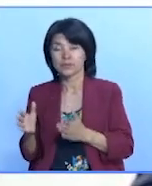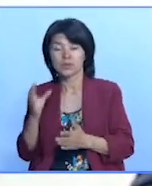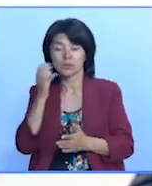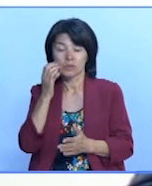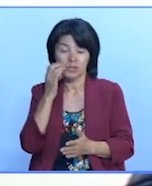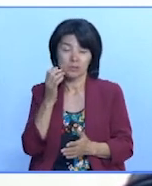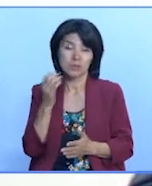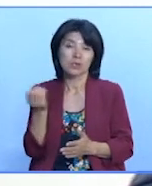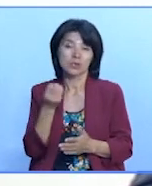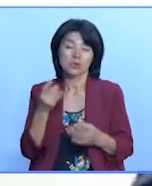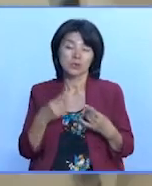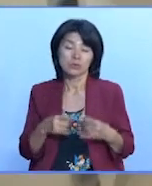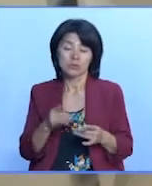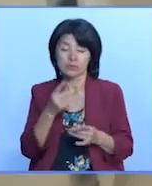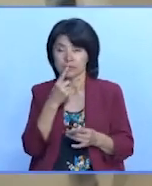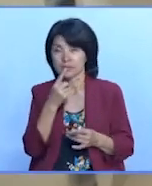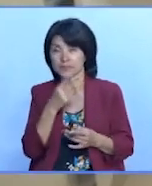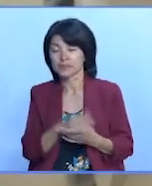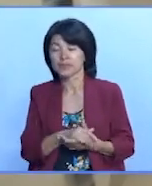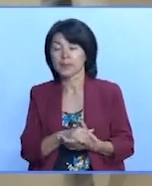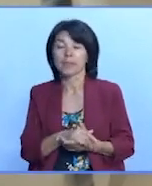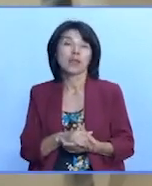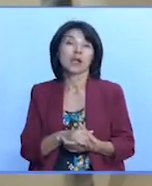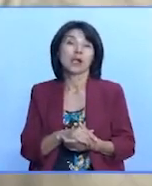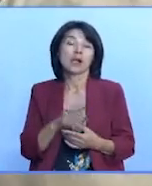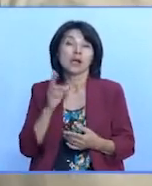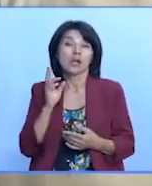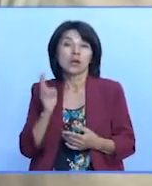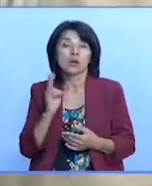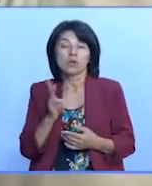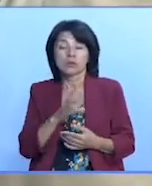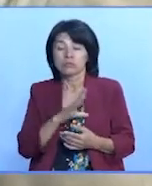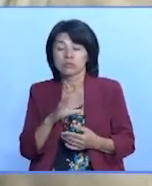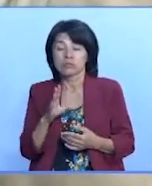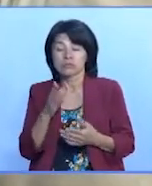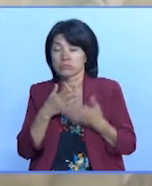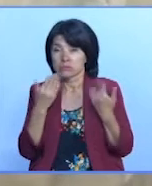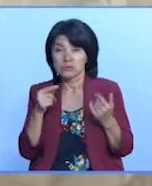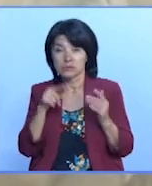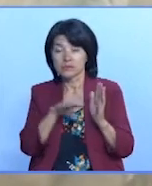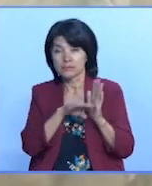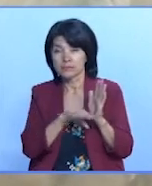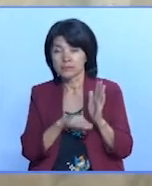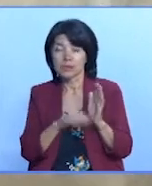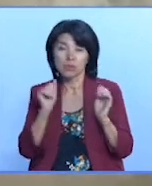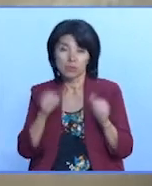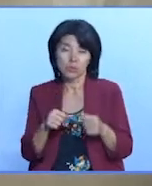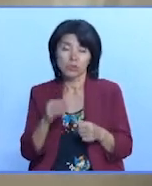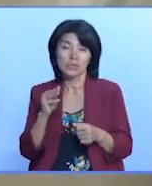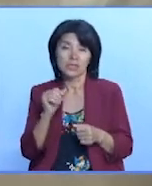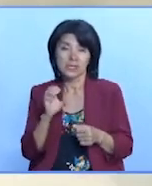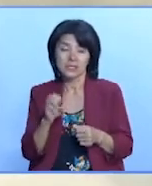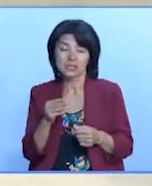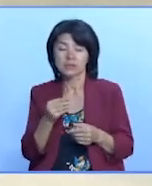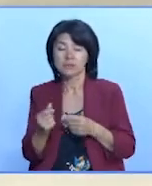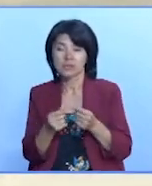и новорожденных. Те, кто не подпадает ни под одну из перечисленных категорий, могут сдать тесты платно в одной из трех лабораторий областного